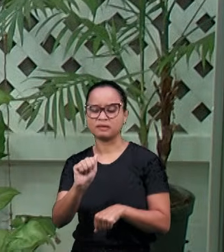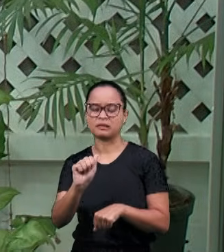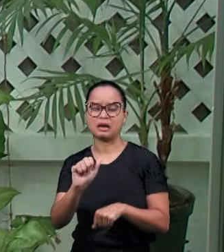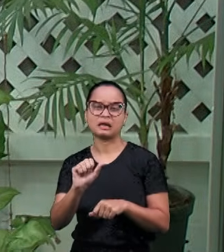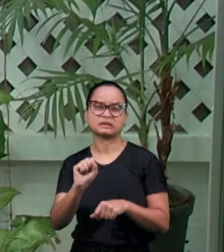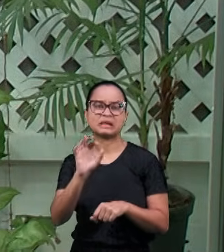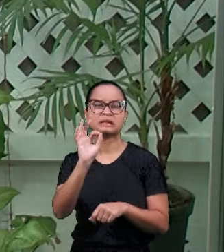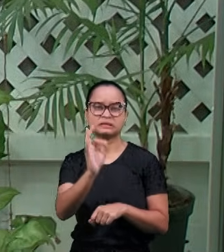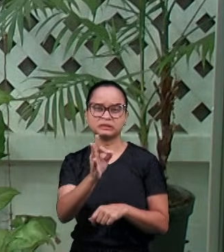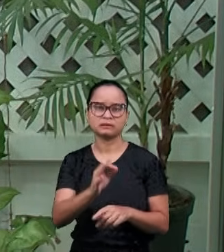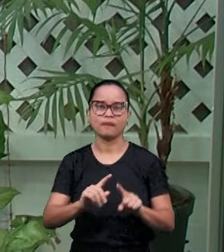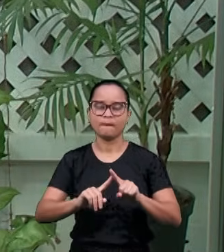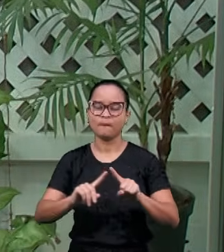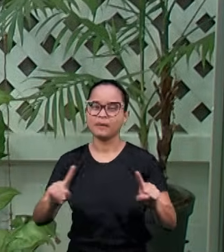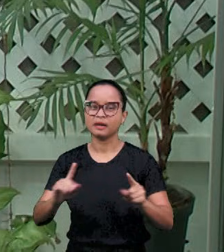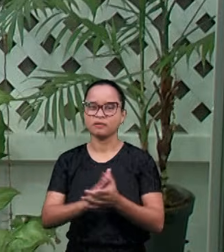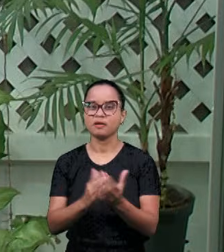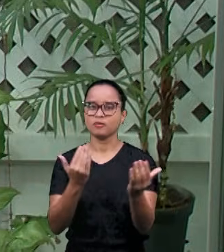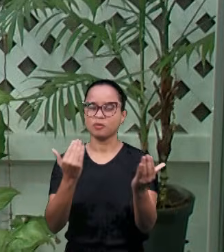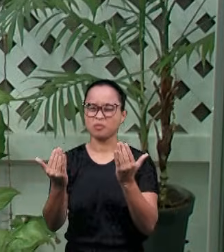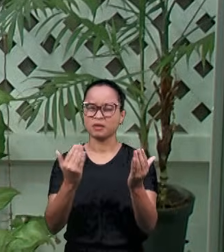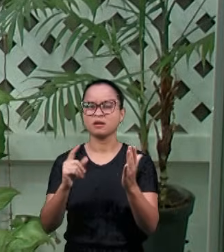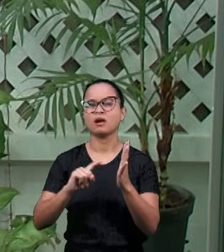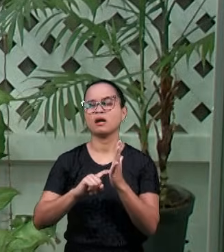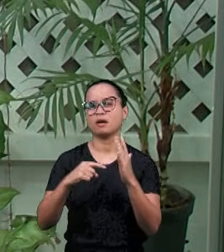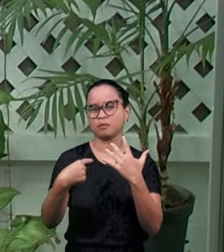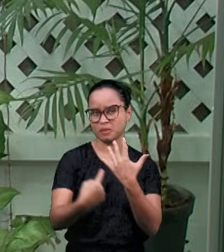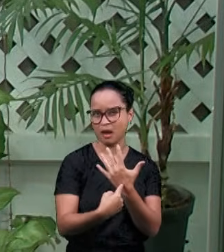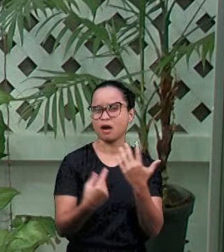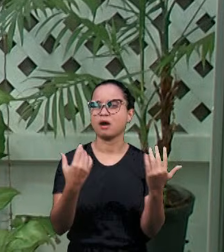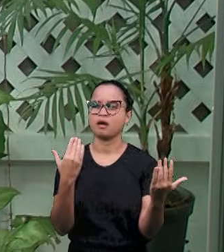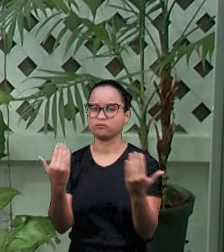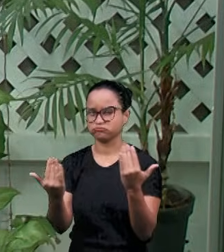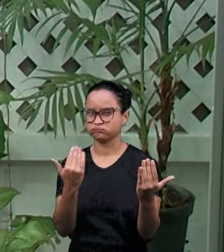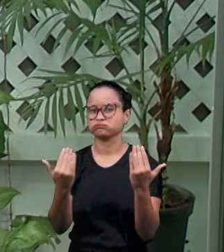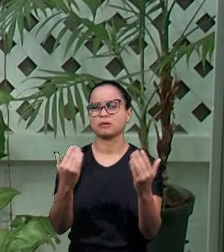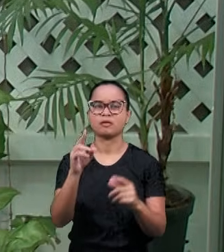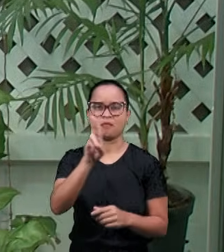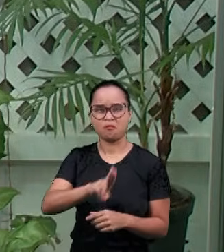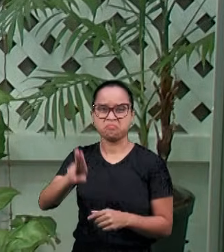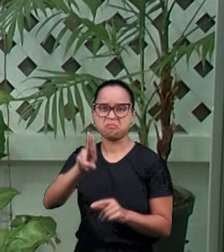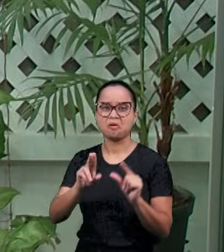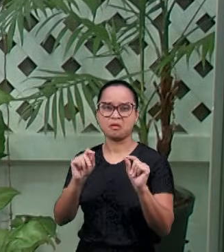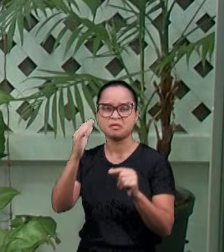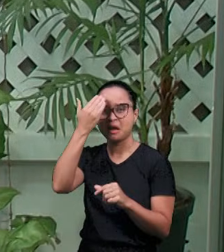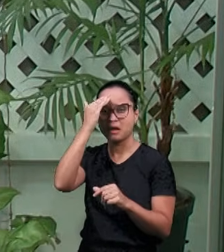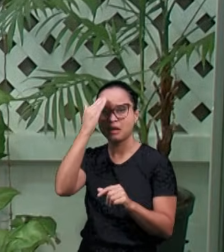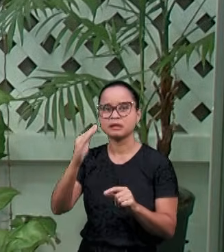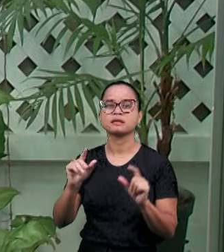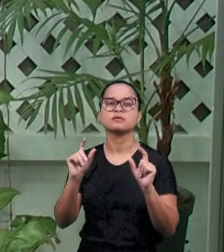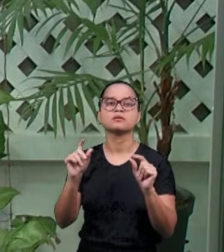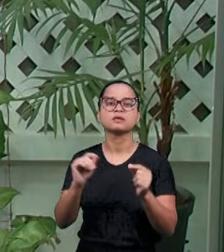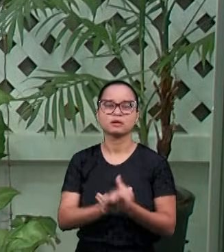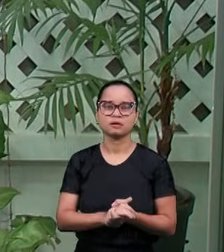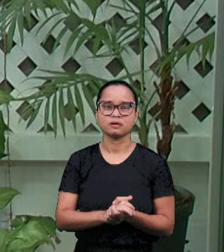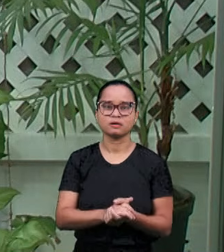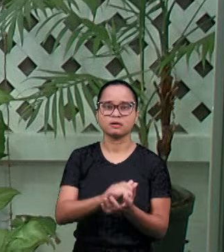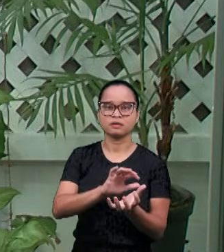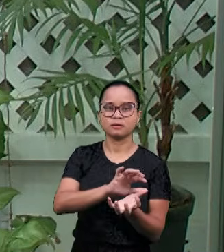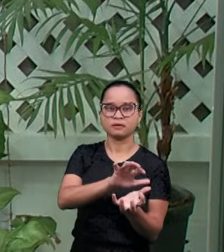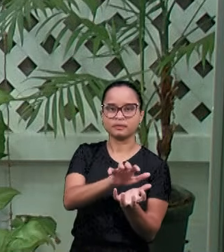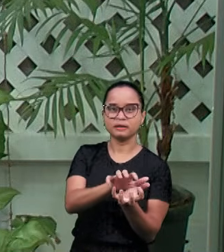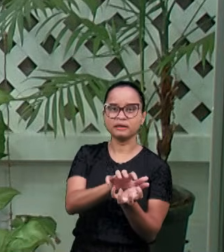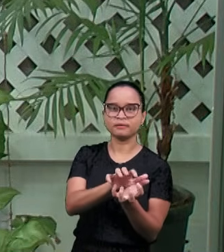Mais si on met de manière figurée, si on fait un parallèle, on va comprendre que et donc la